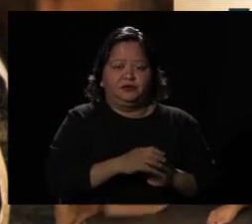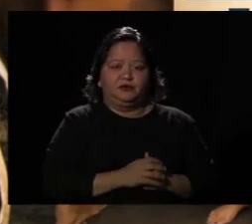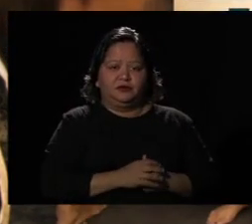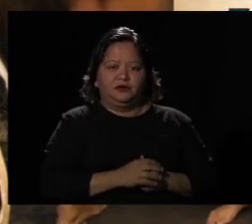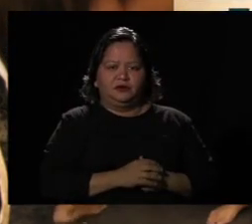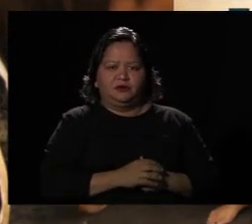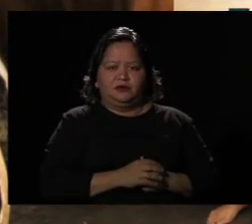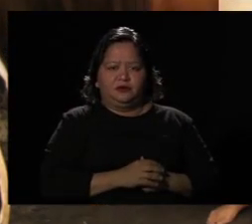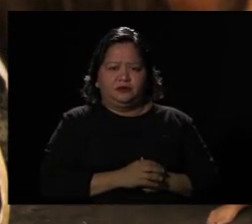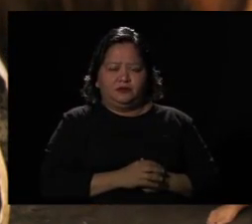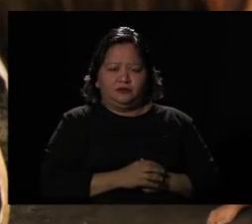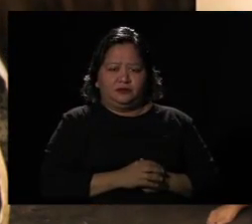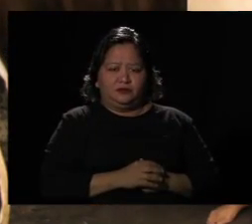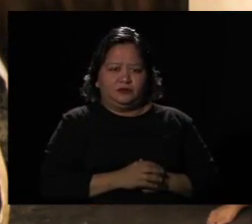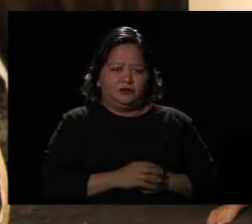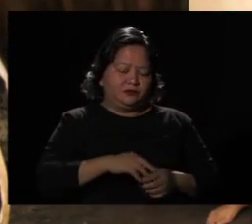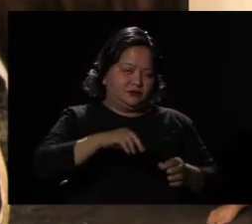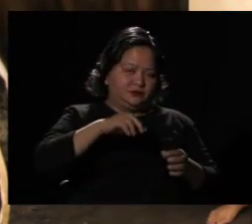lomong